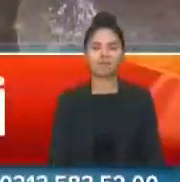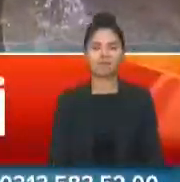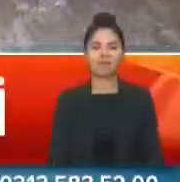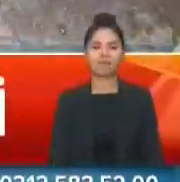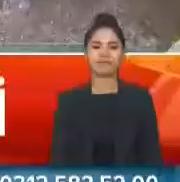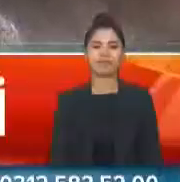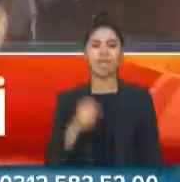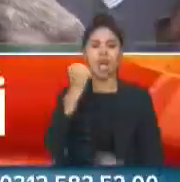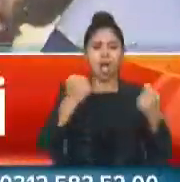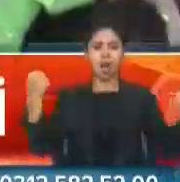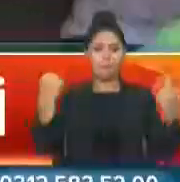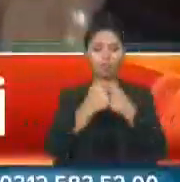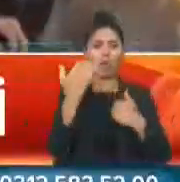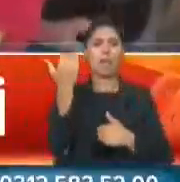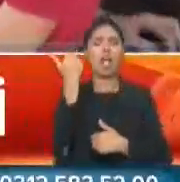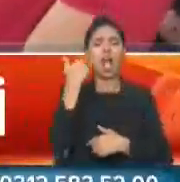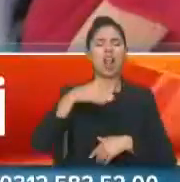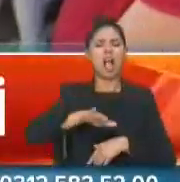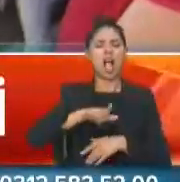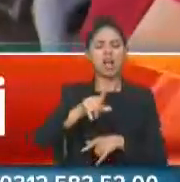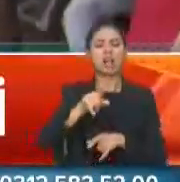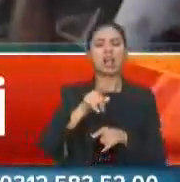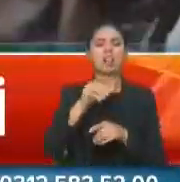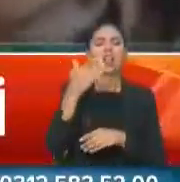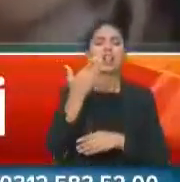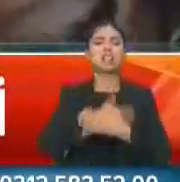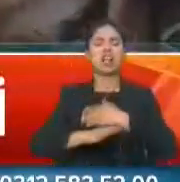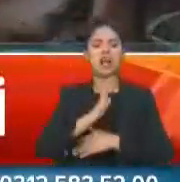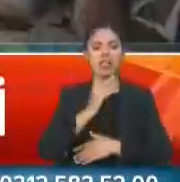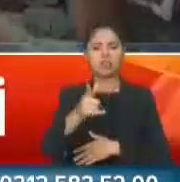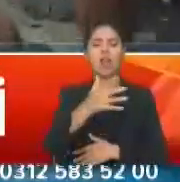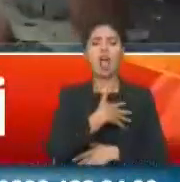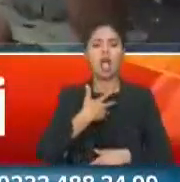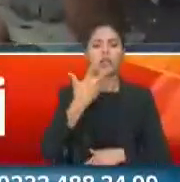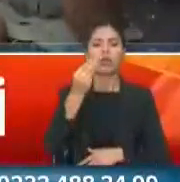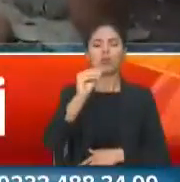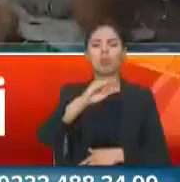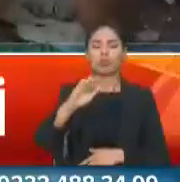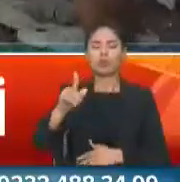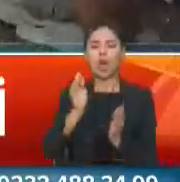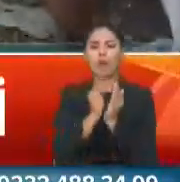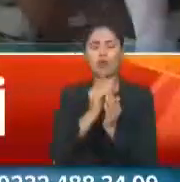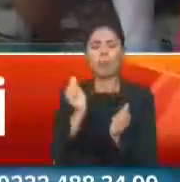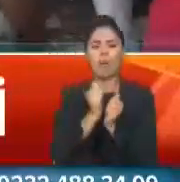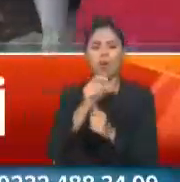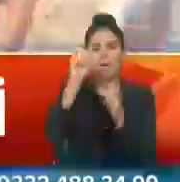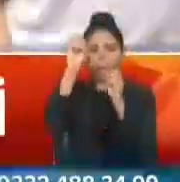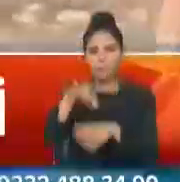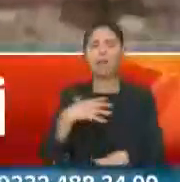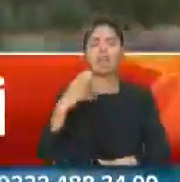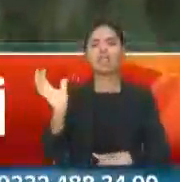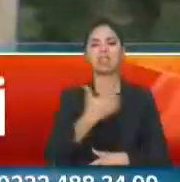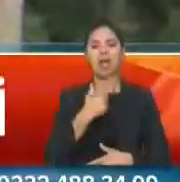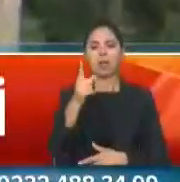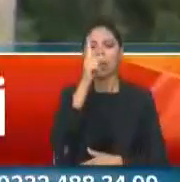Buna araba çarpmıştı, arka ayağı sakat. Bir sabah geldik, anne 3 yavruyla şu ağacın dibine bırakılmıştı. Ona sahip çıktık.